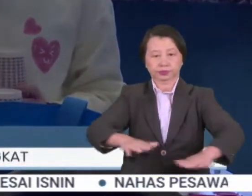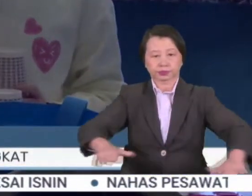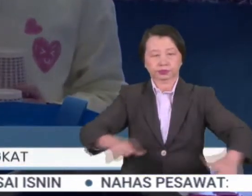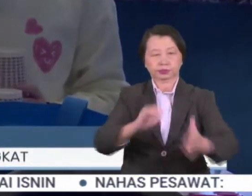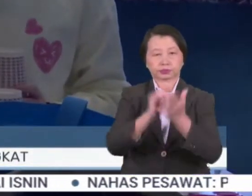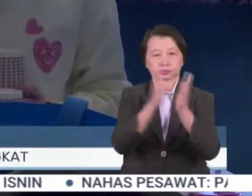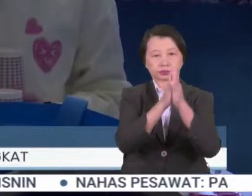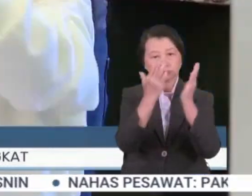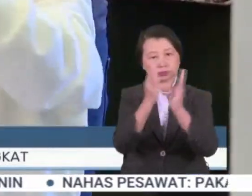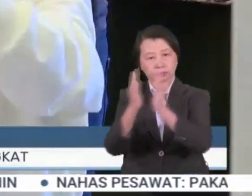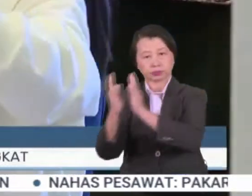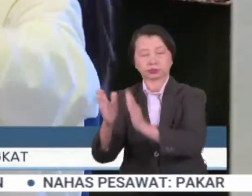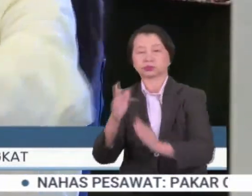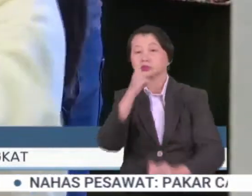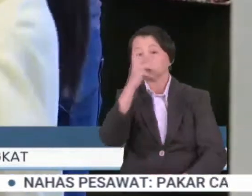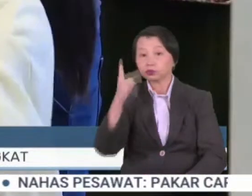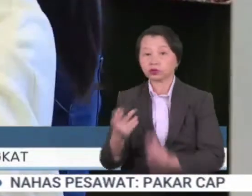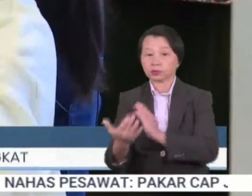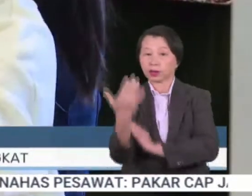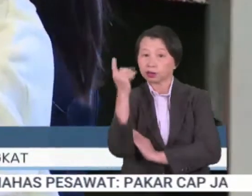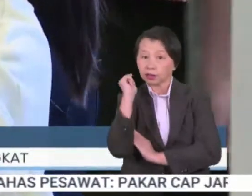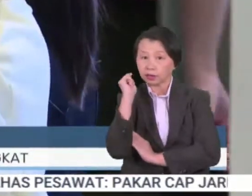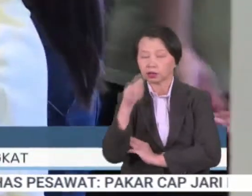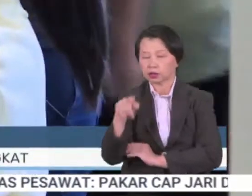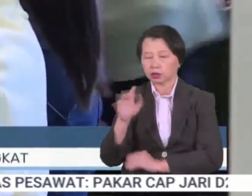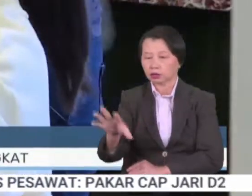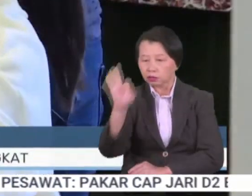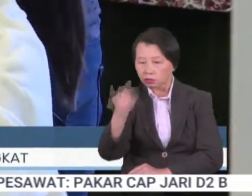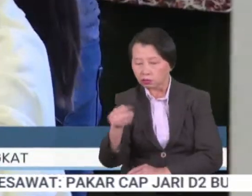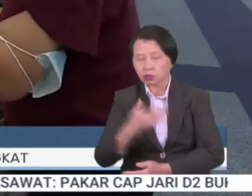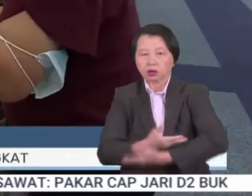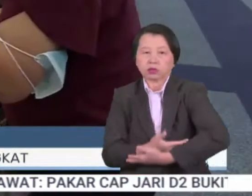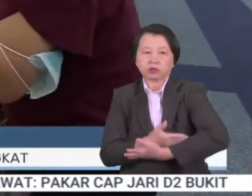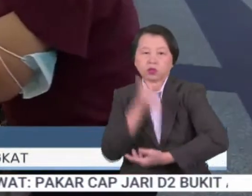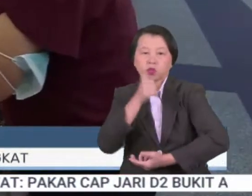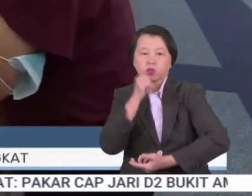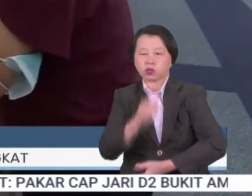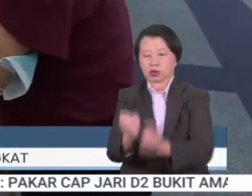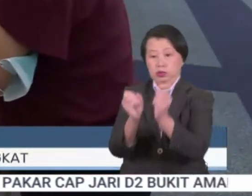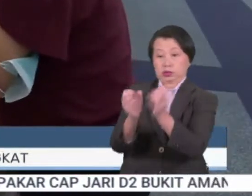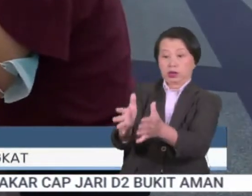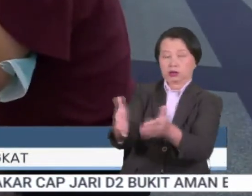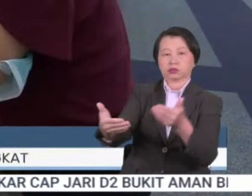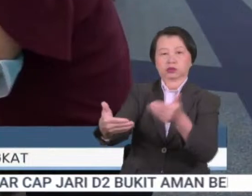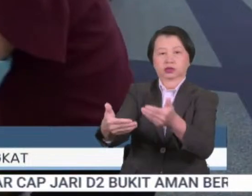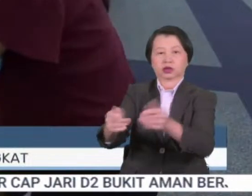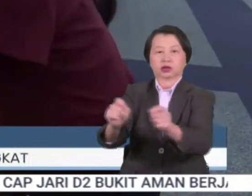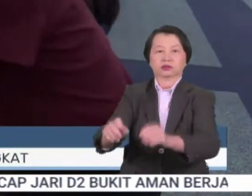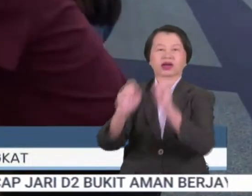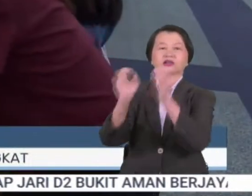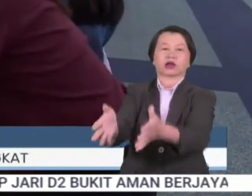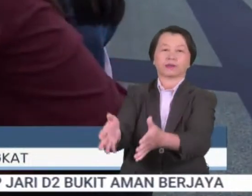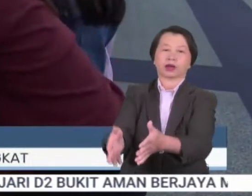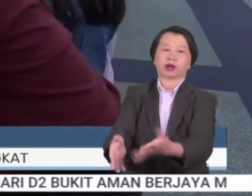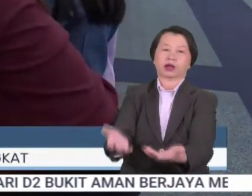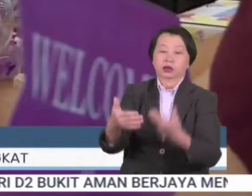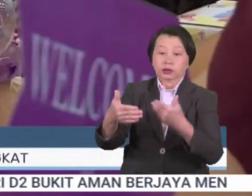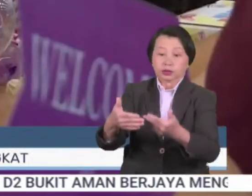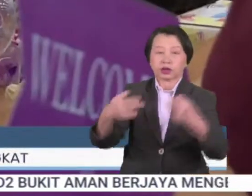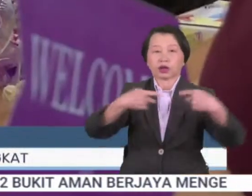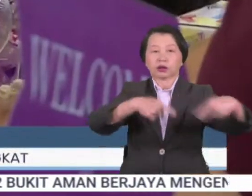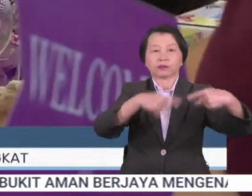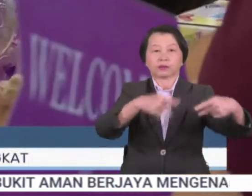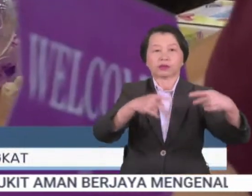pustakaan negeri Sarawak Kuching pagi tadi ia mengulas penemuan seorang bayi perempuan yang ditinggalkan berdekatan tempat pembuangan sampah berhampiran